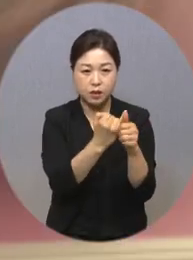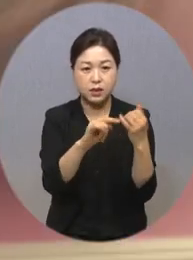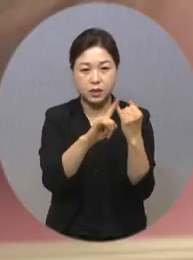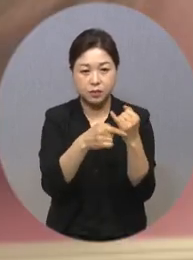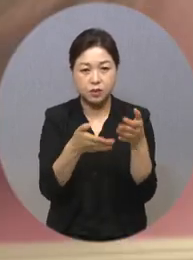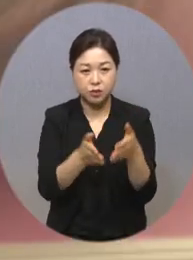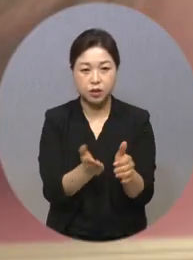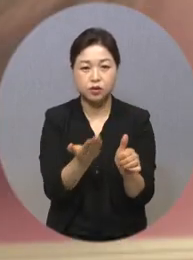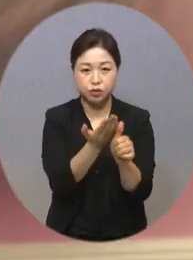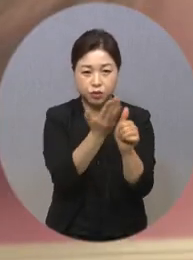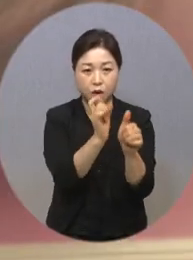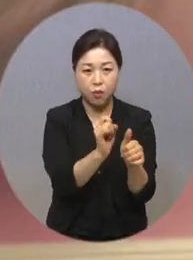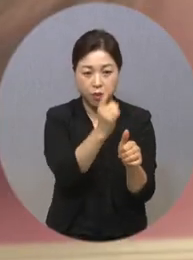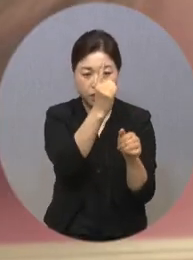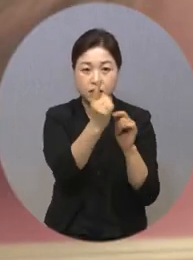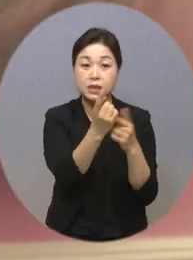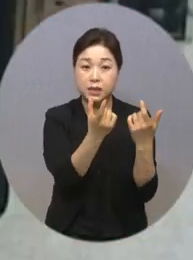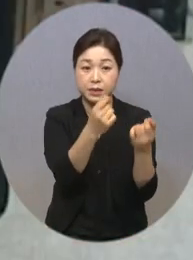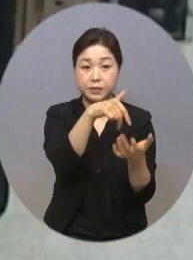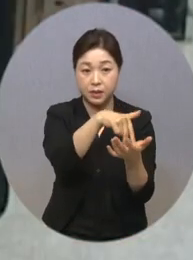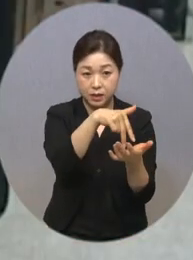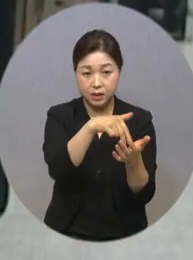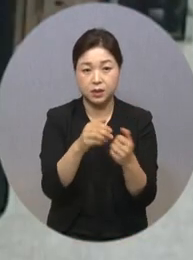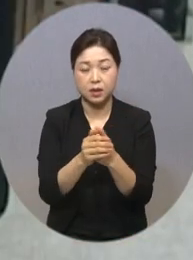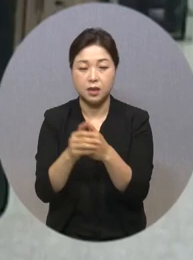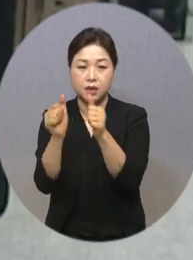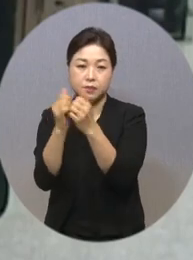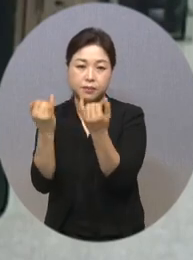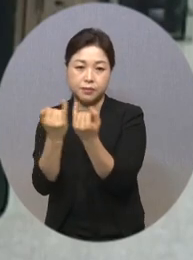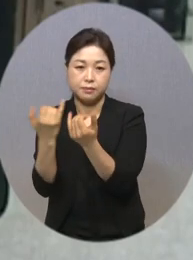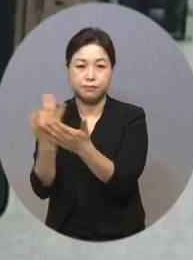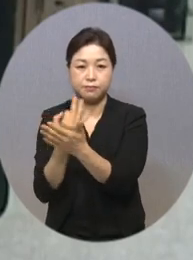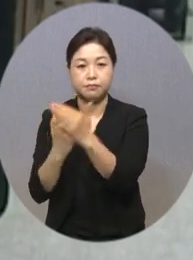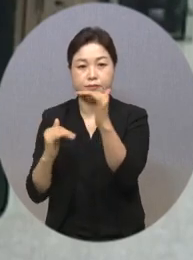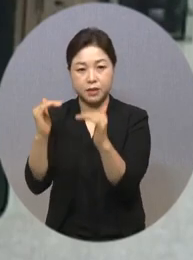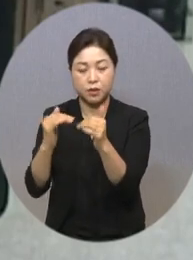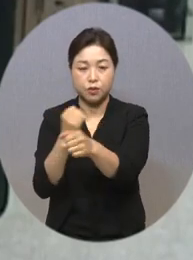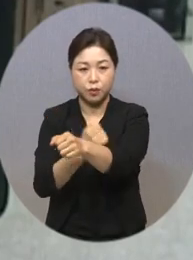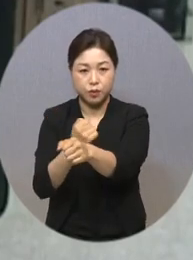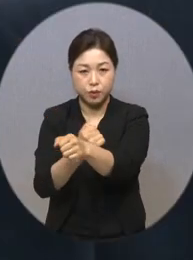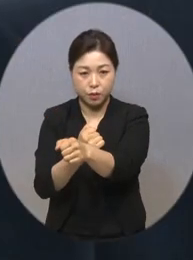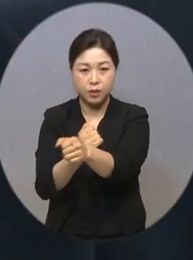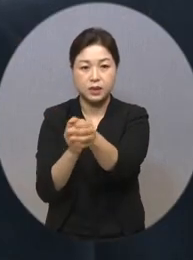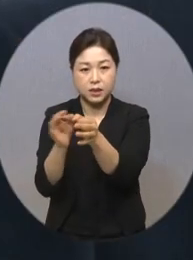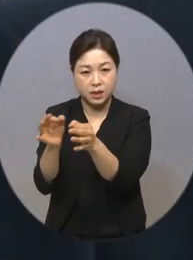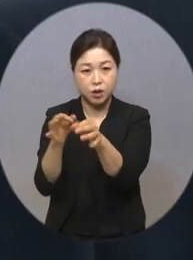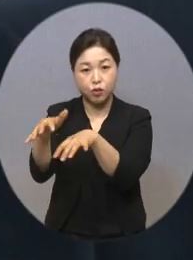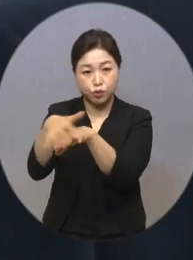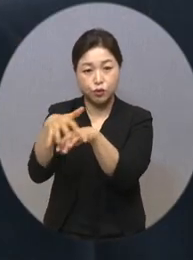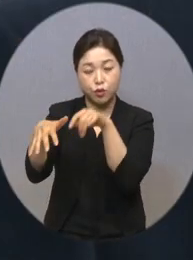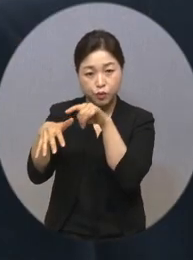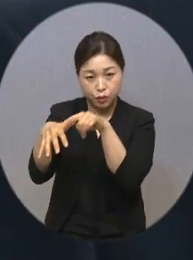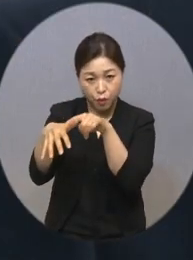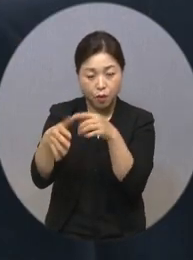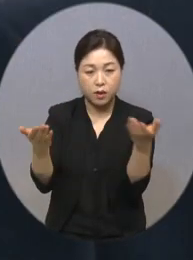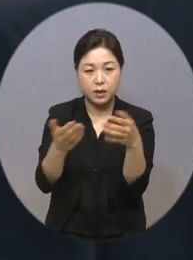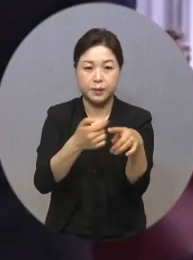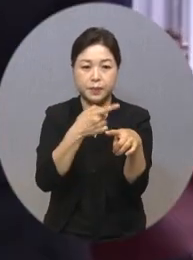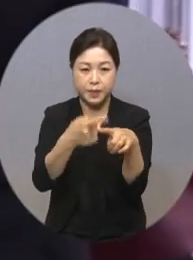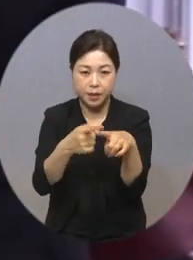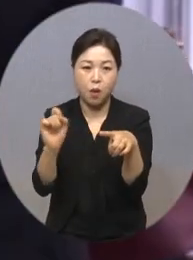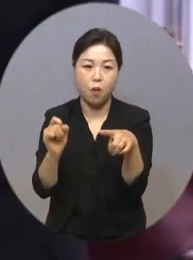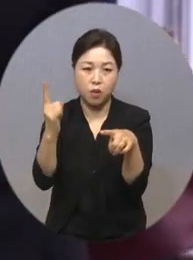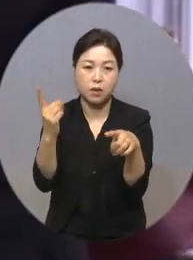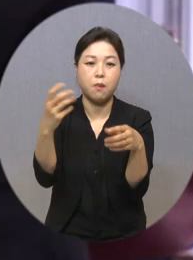출산, 육아에서 비롯한 것으로 봤다면 성별 임금 격차 등 노동시장 구조 역시 주요 요인으로 작용하고 있다는